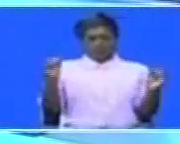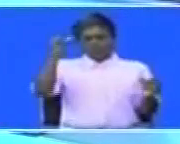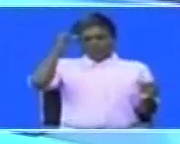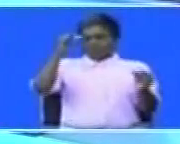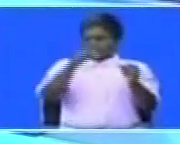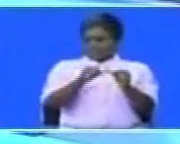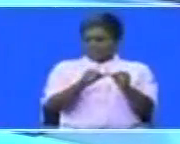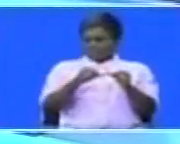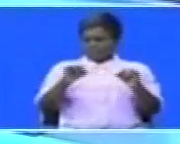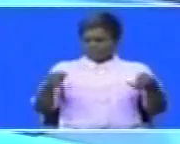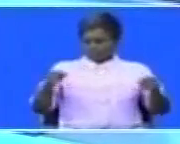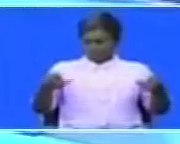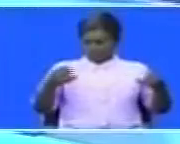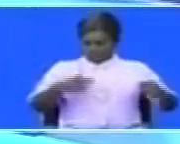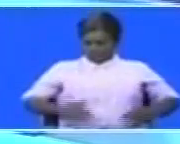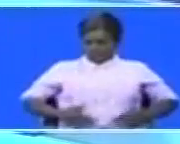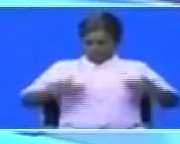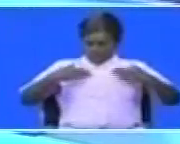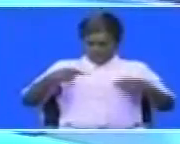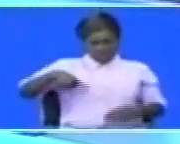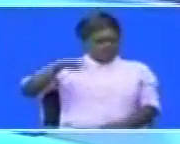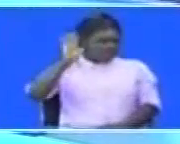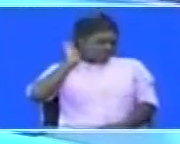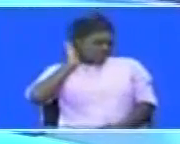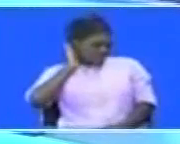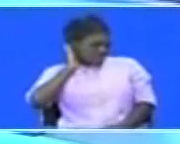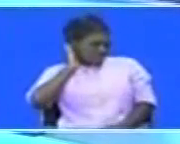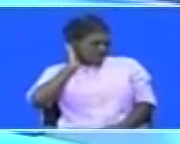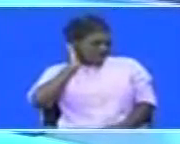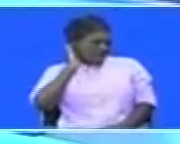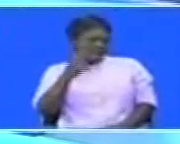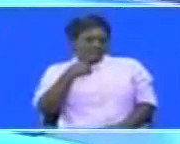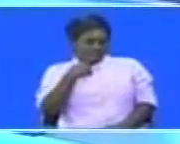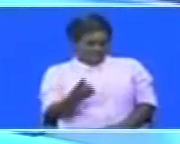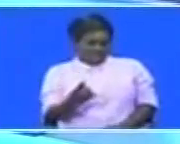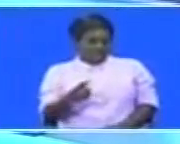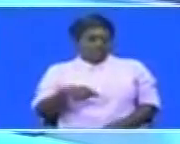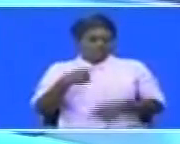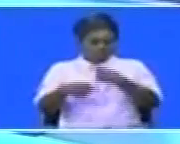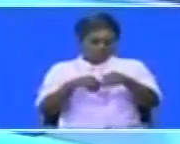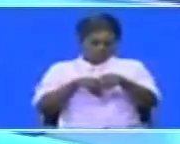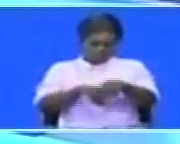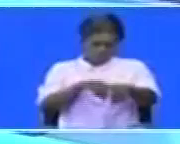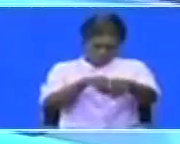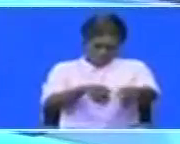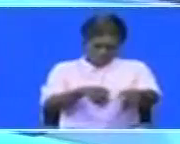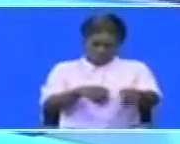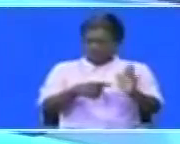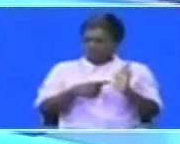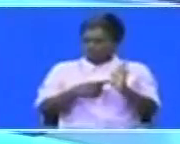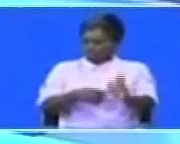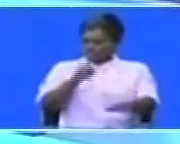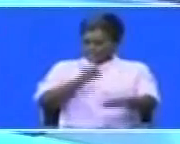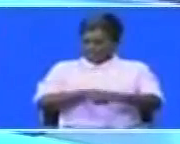taarifa kuhusiana na miili ya wanajeshi ambao tuliarifiwa kwamba ndege yao itatua jioni hii, tunaendelea kuifuatilia na tutakuletea